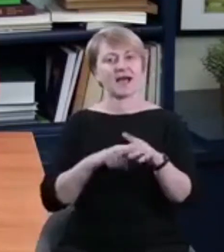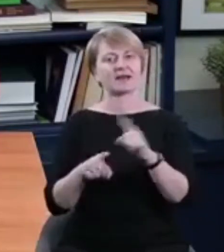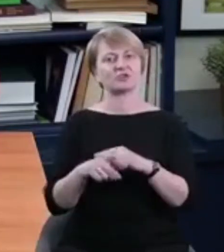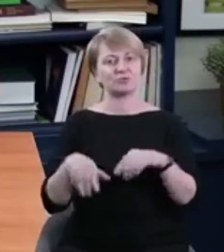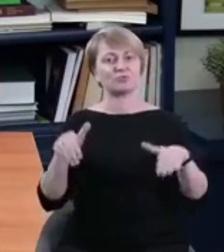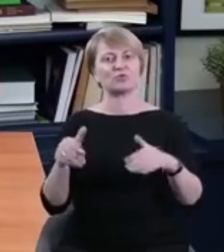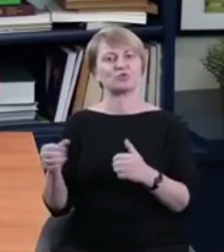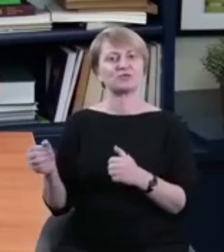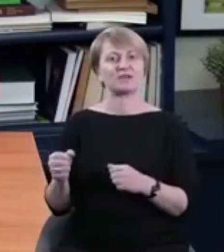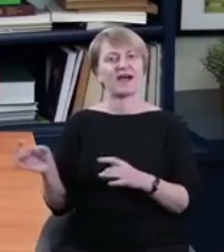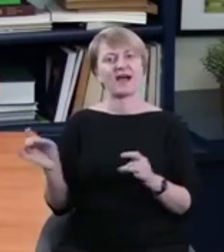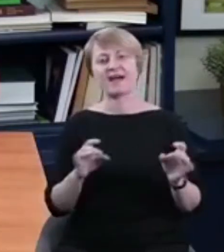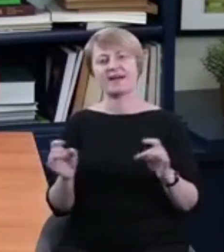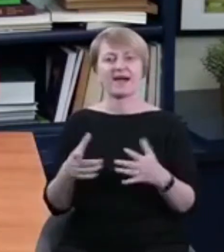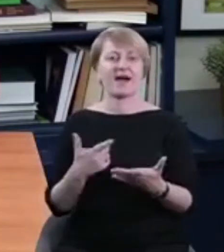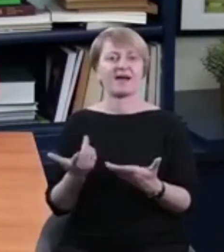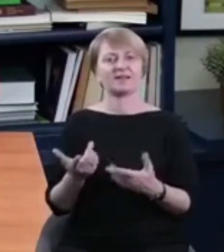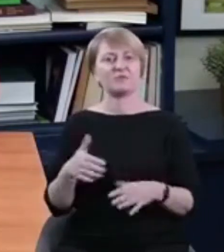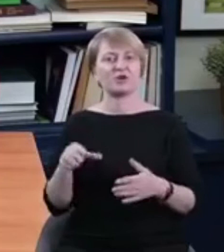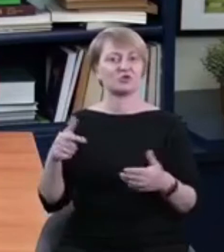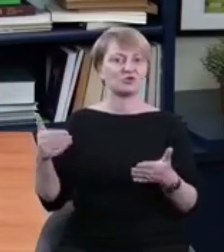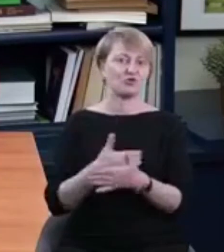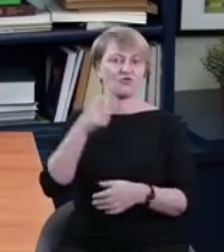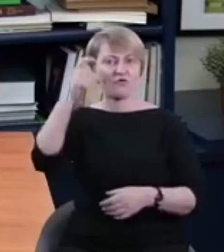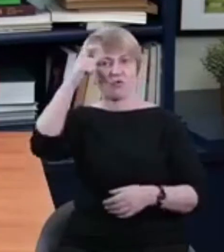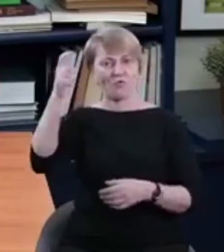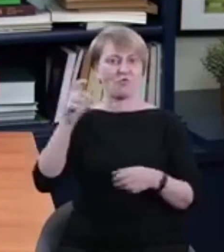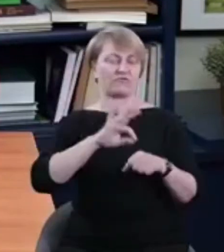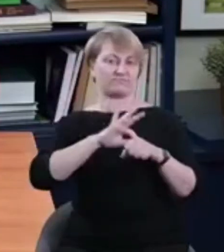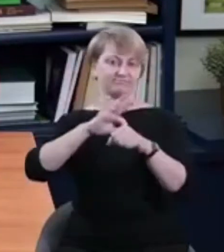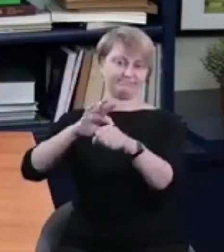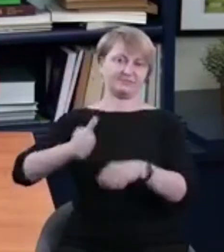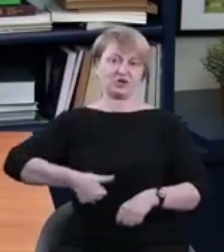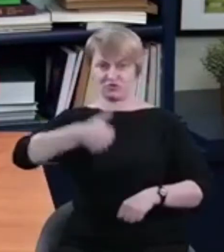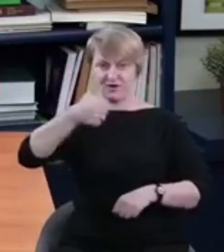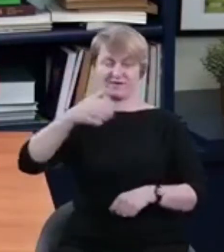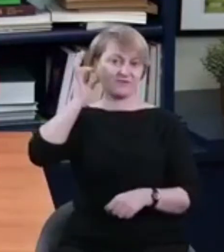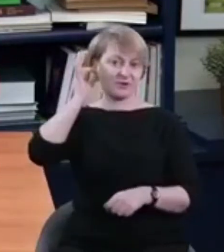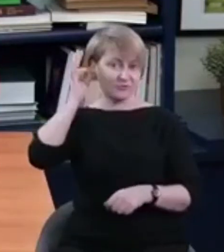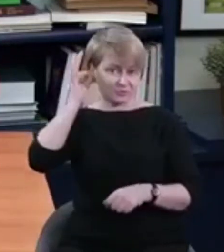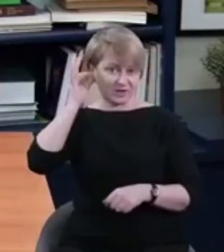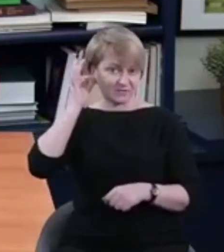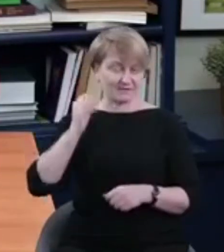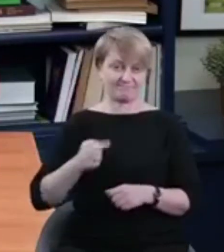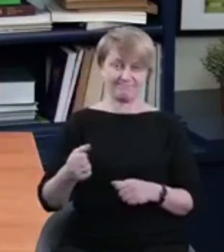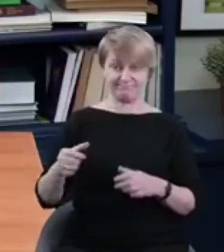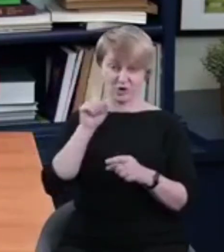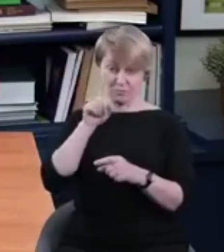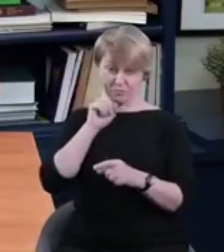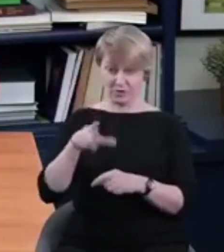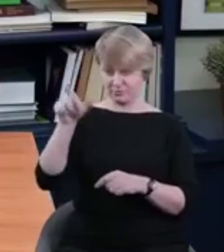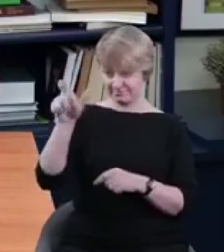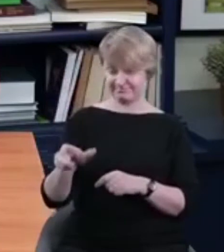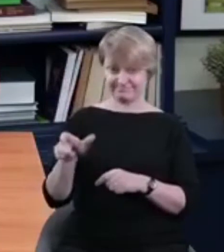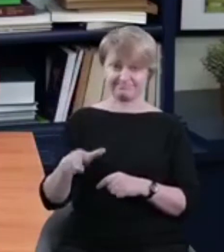kibice witam i ma też nową głównodowodzący tą kobietę która tymi silnymi mężczyznami dzisiaj będzie o